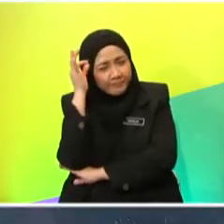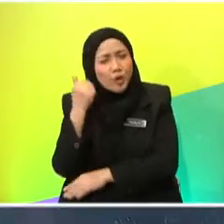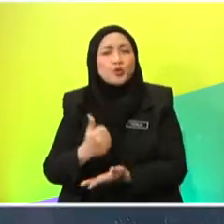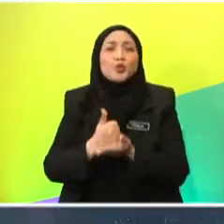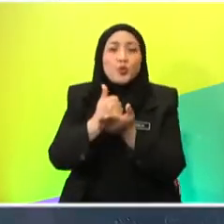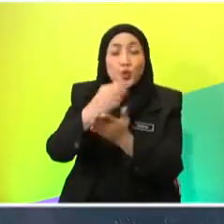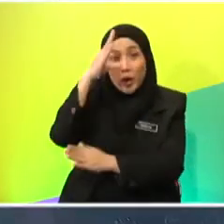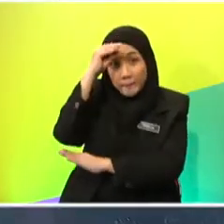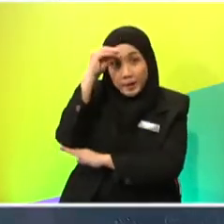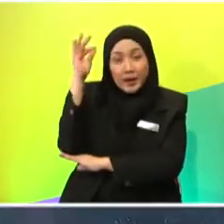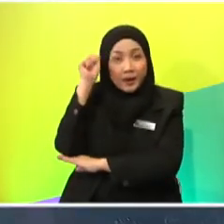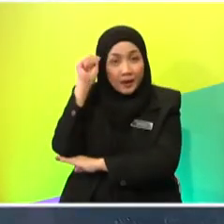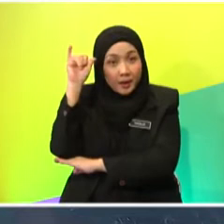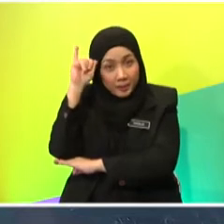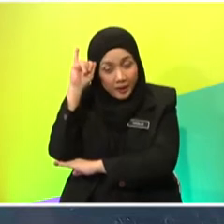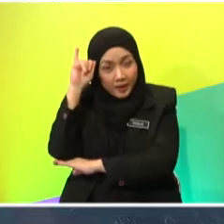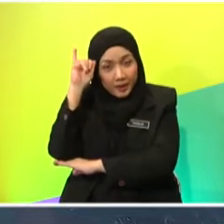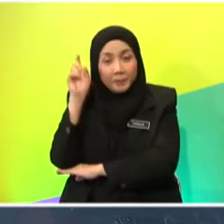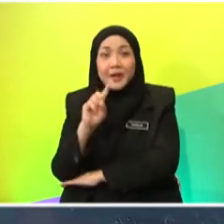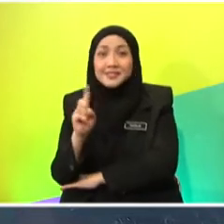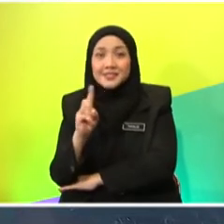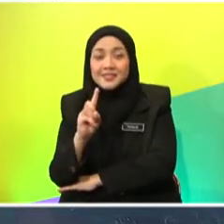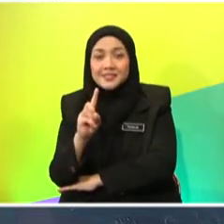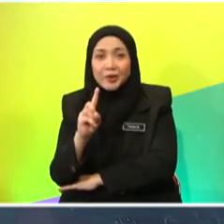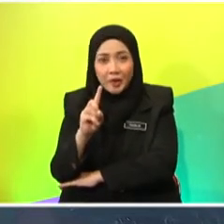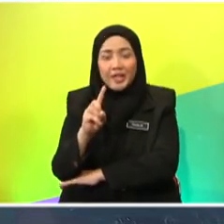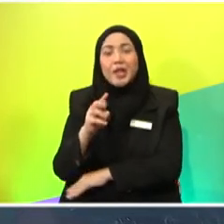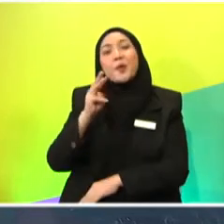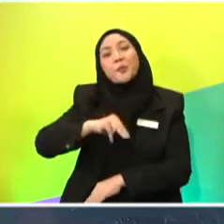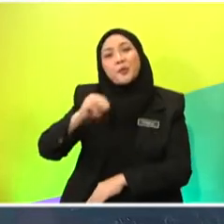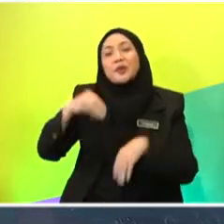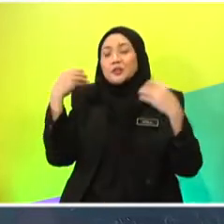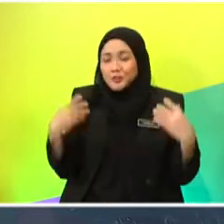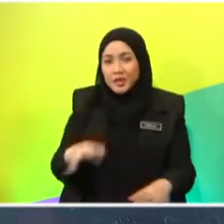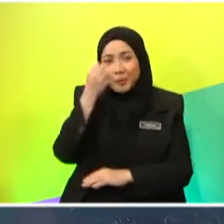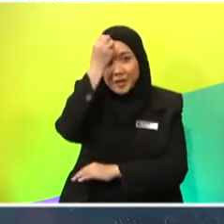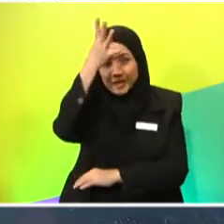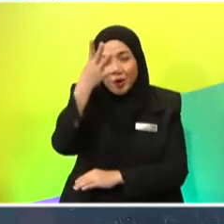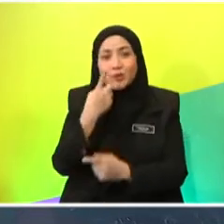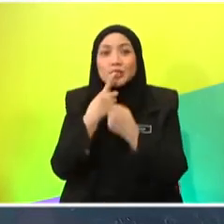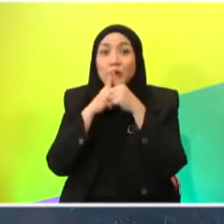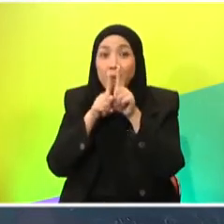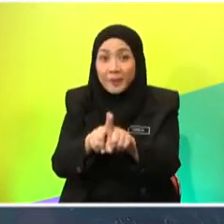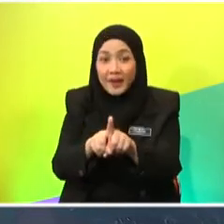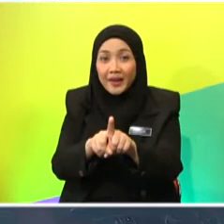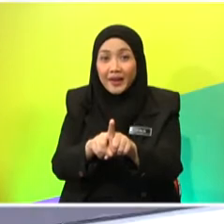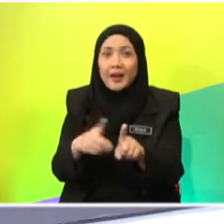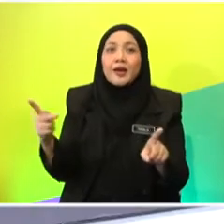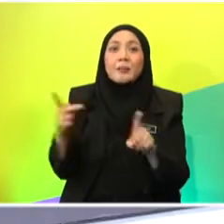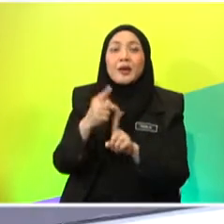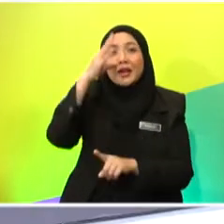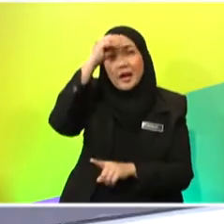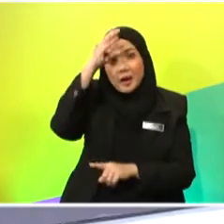lebih banyak oke oke murid-murid dapat dijawab dengan saya Lego mainan Kenapa